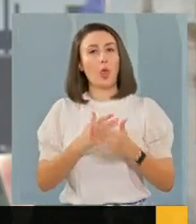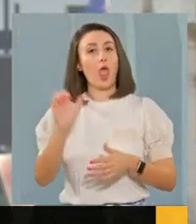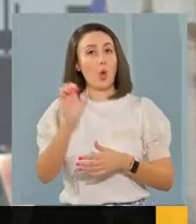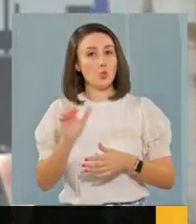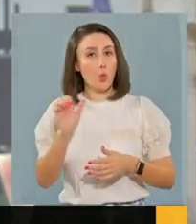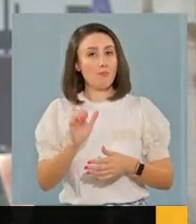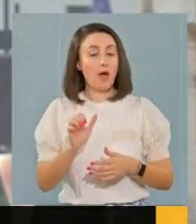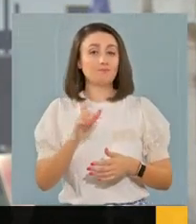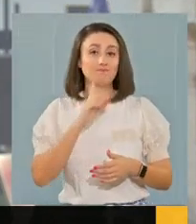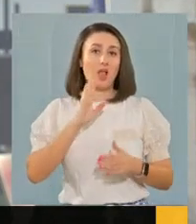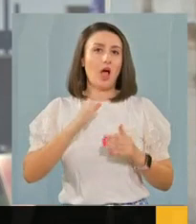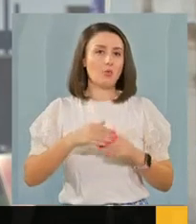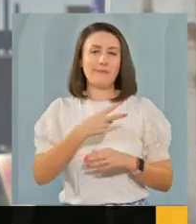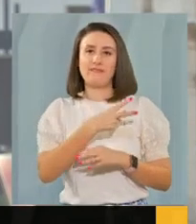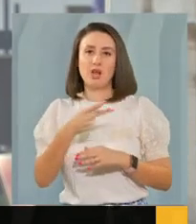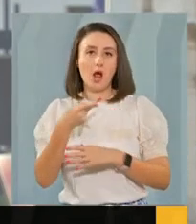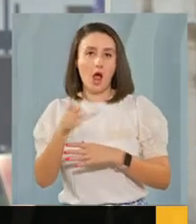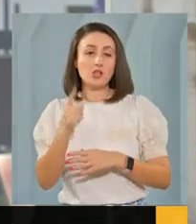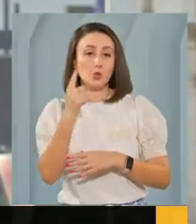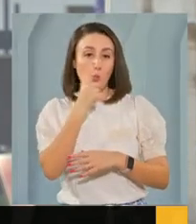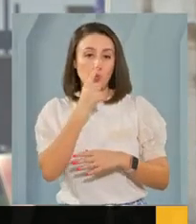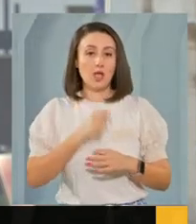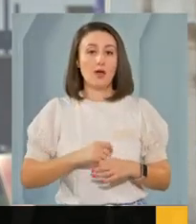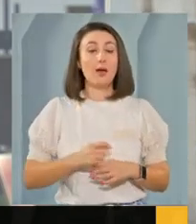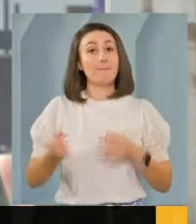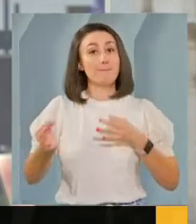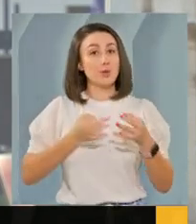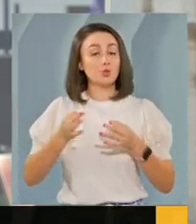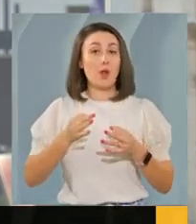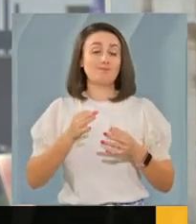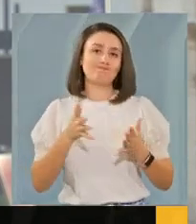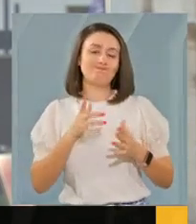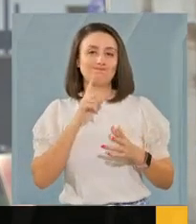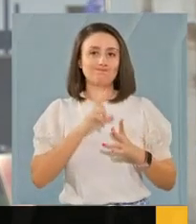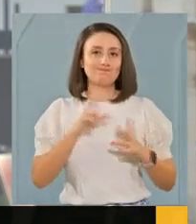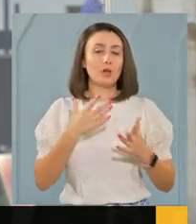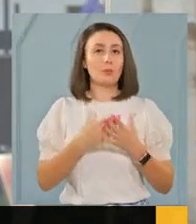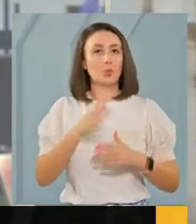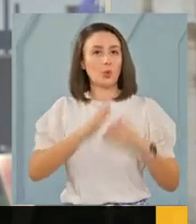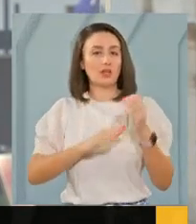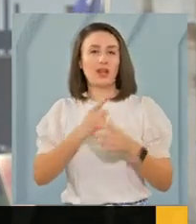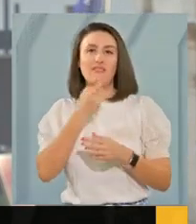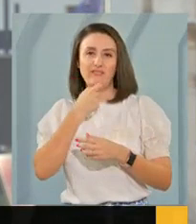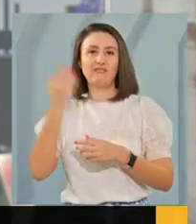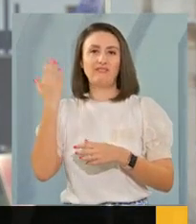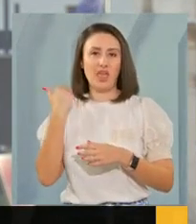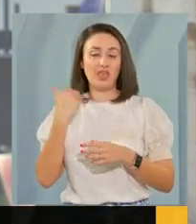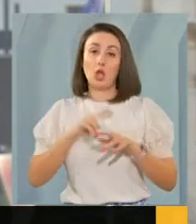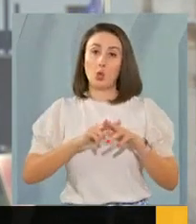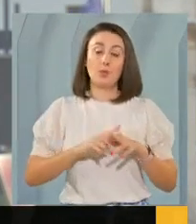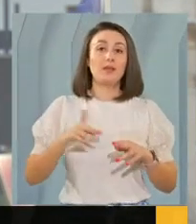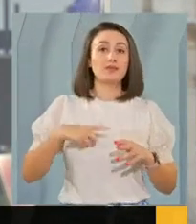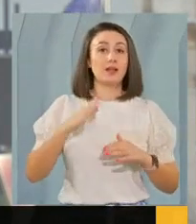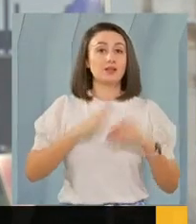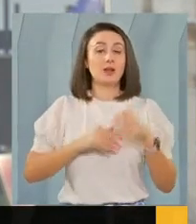mai aproape să rămână fără gaz rusesc. Măsura ar putea fi însă dăunătoare pentru clădirile vechi și nemodernizate, așa cum este și